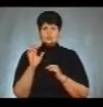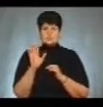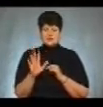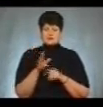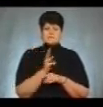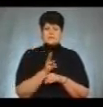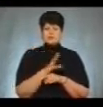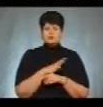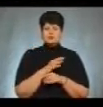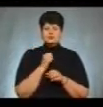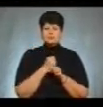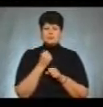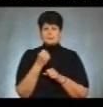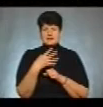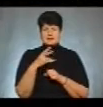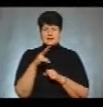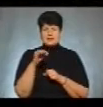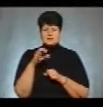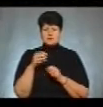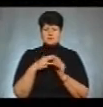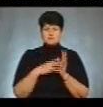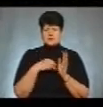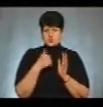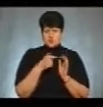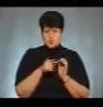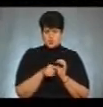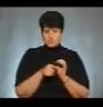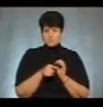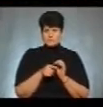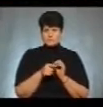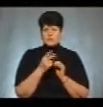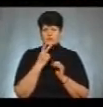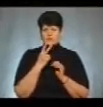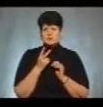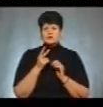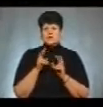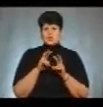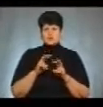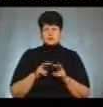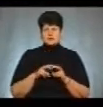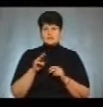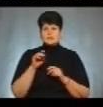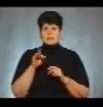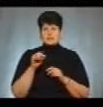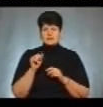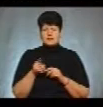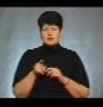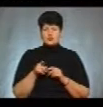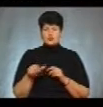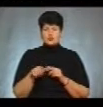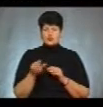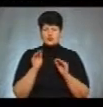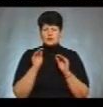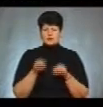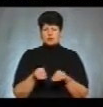С-201-005. Відео було знято 15 листопада 2018 року, оприлюднене на порталі розслідувань терміново. Бачимо, що дорогу кладуть